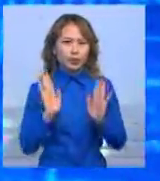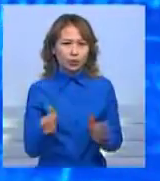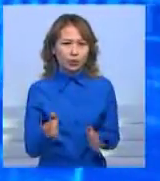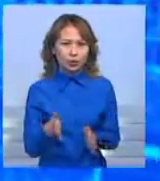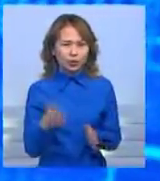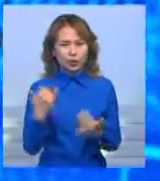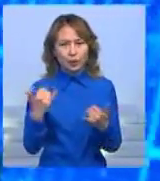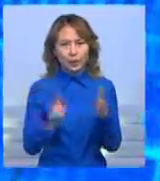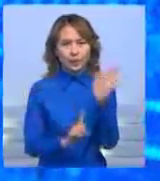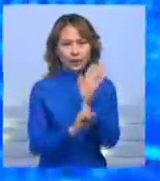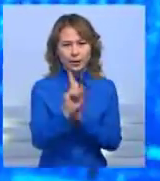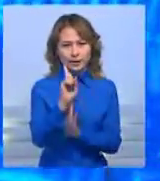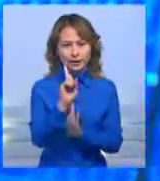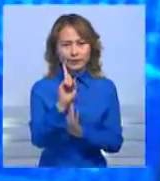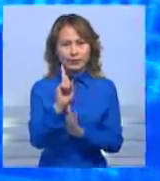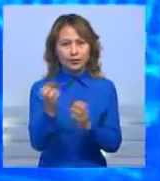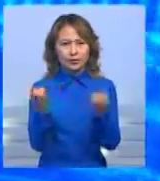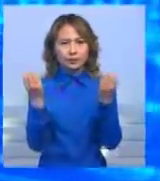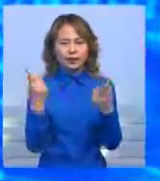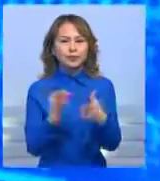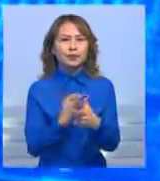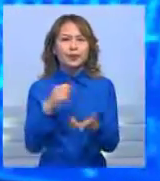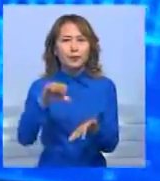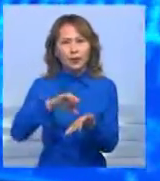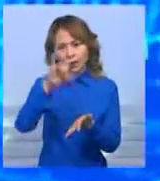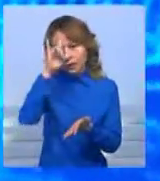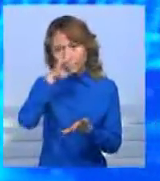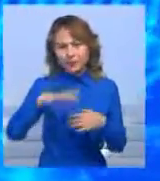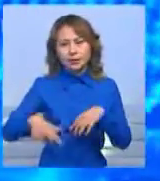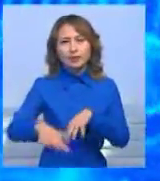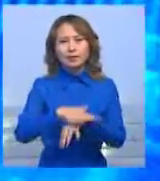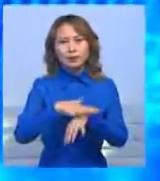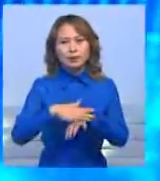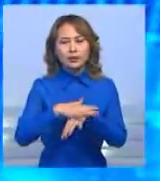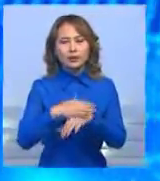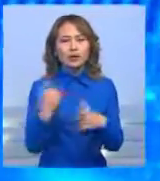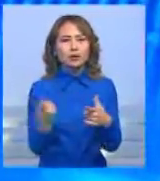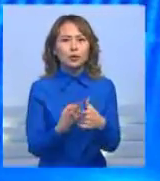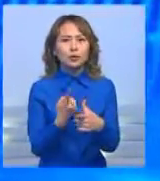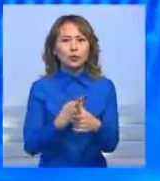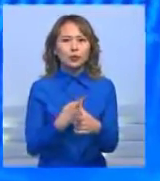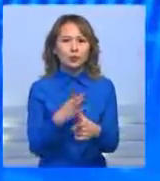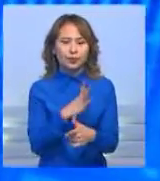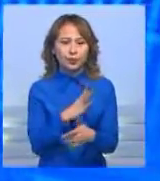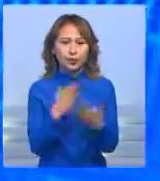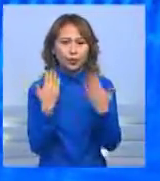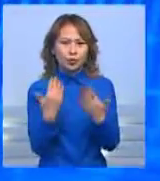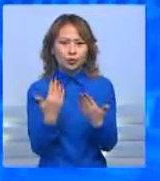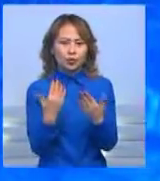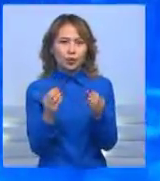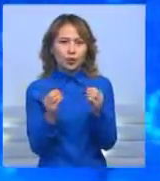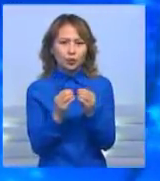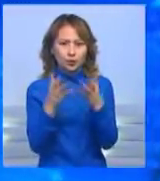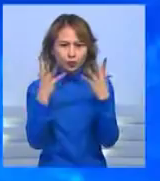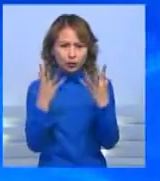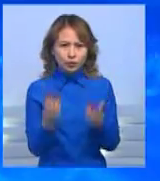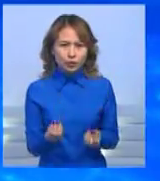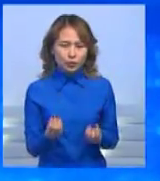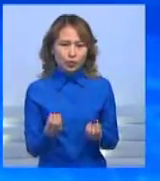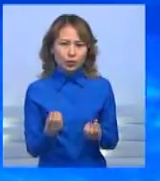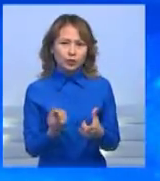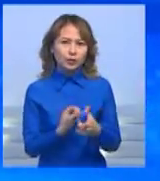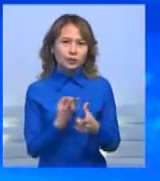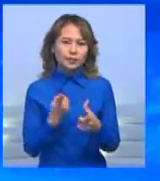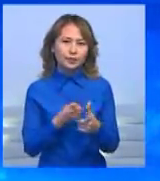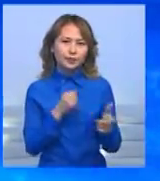өтіледі. Бүгіннен бастау алған салтанатты шараға өңірдегі Қазақстан халқы ассамблеясы ұйытқы болып отыр. Өзге ұлт өкілдері 10